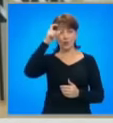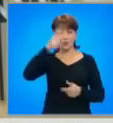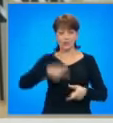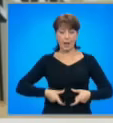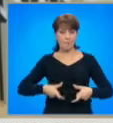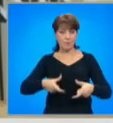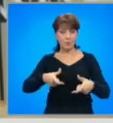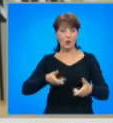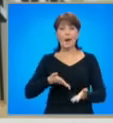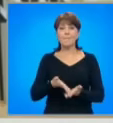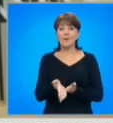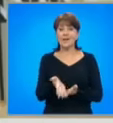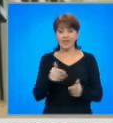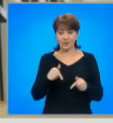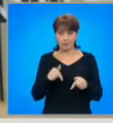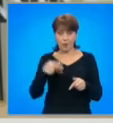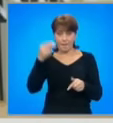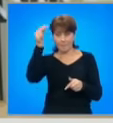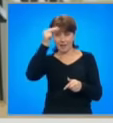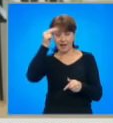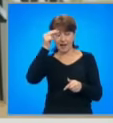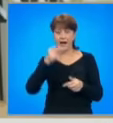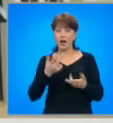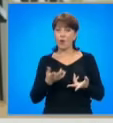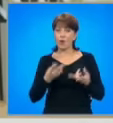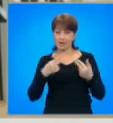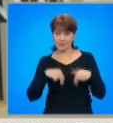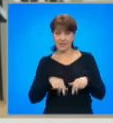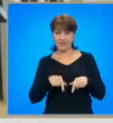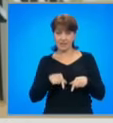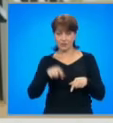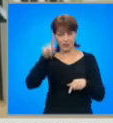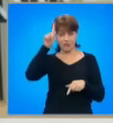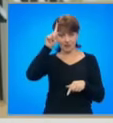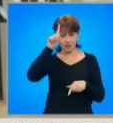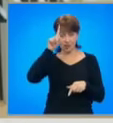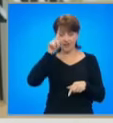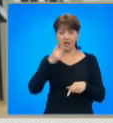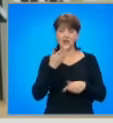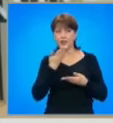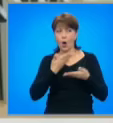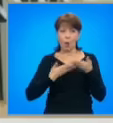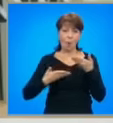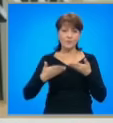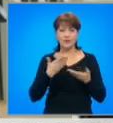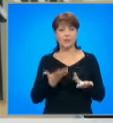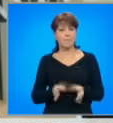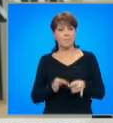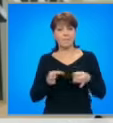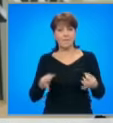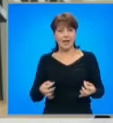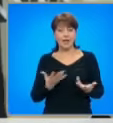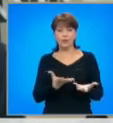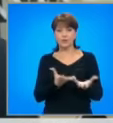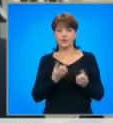през България. И сега, когато се върнем обратно в София, вероятно ще обсъдим определени мерки, които трябва да вземем